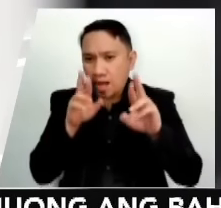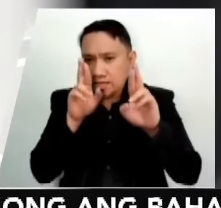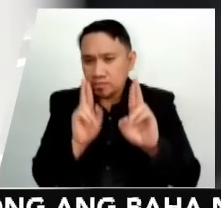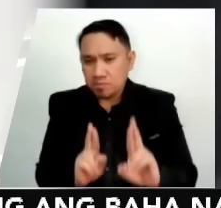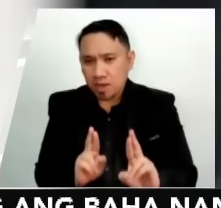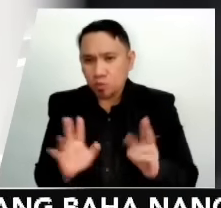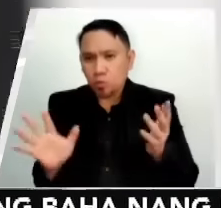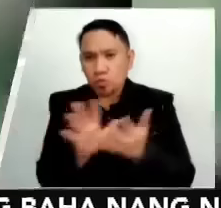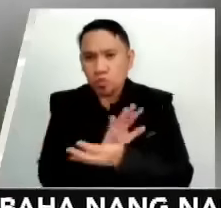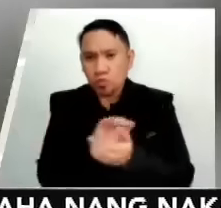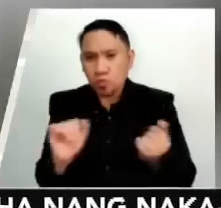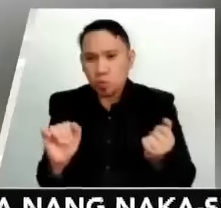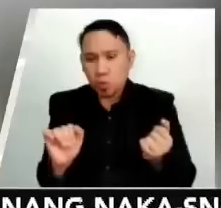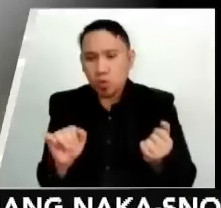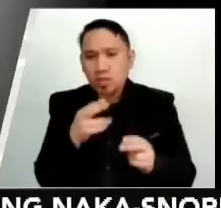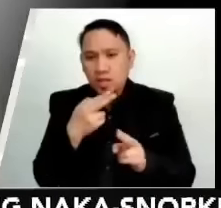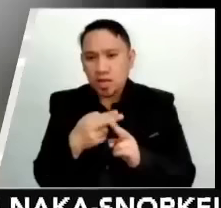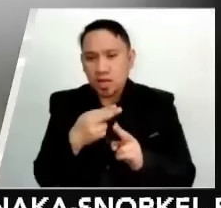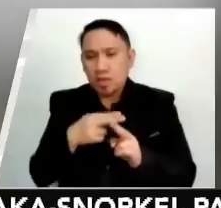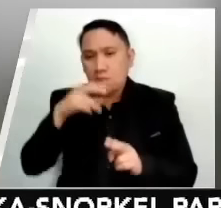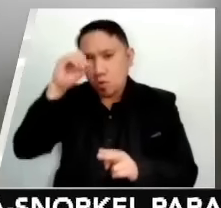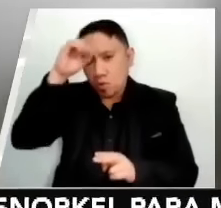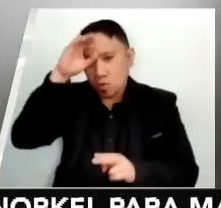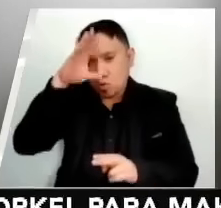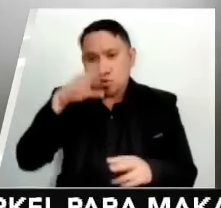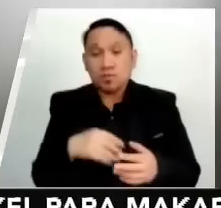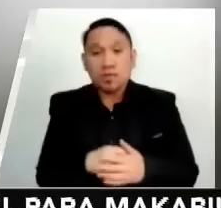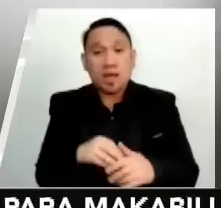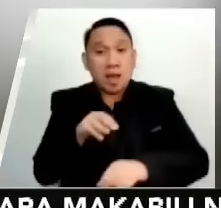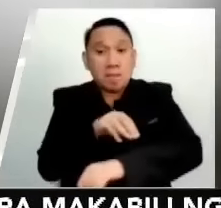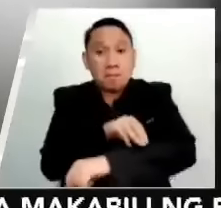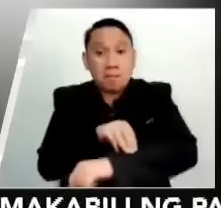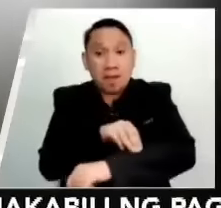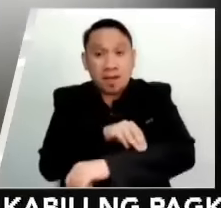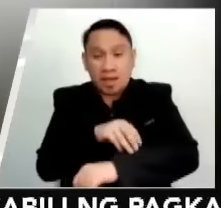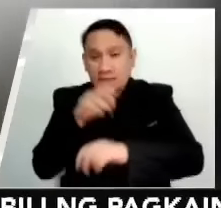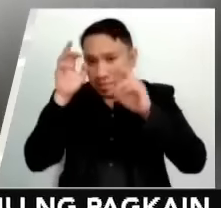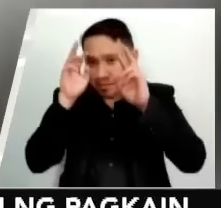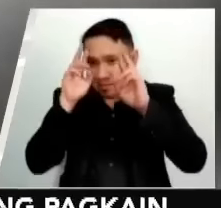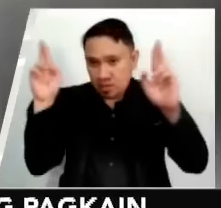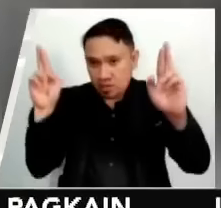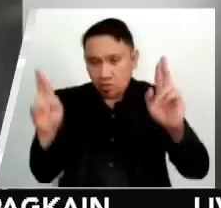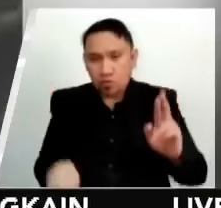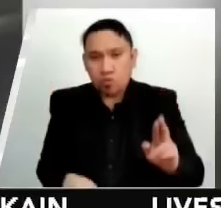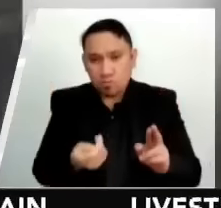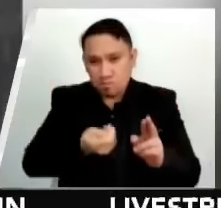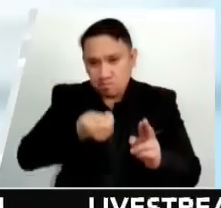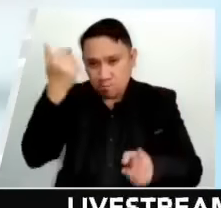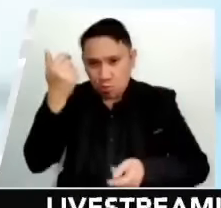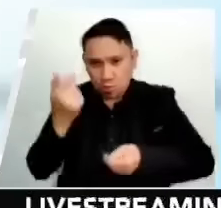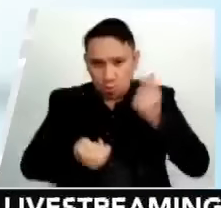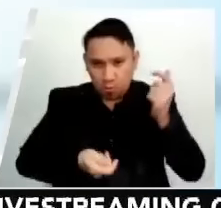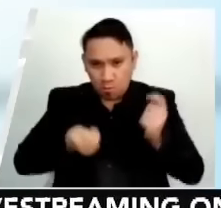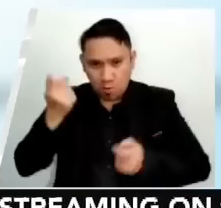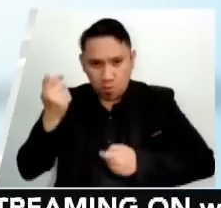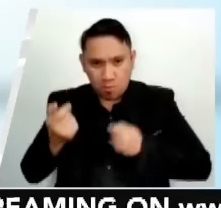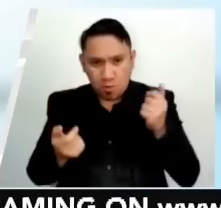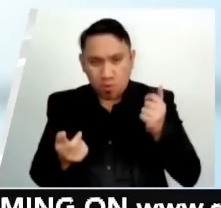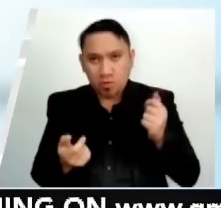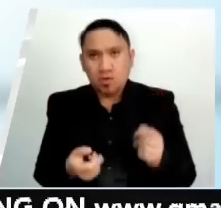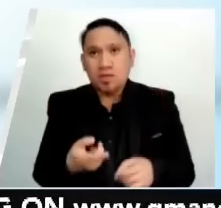makabenta ng produkto. Pinabaklas na ni Makati Mayor Abby Binay ang mga Hill Tulog street signs. Sa pahayag ni